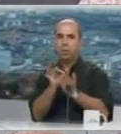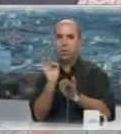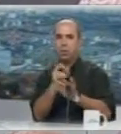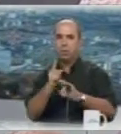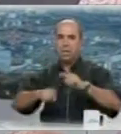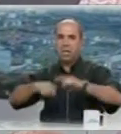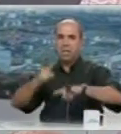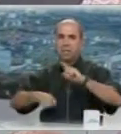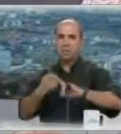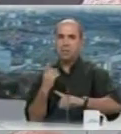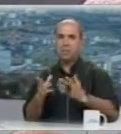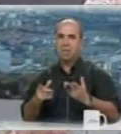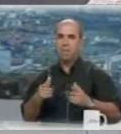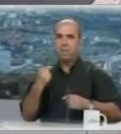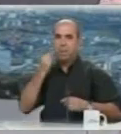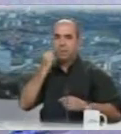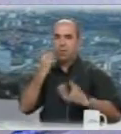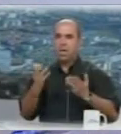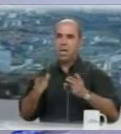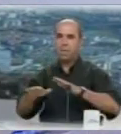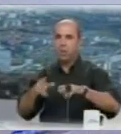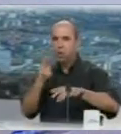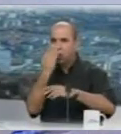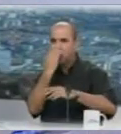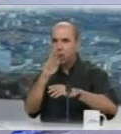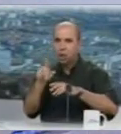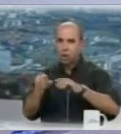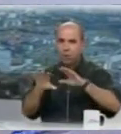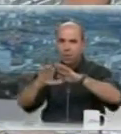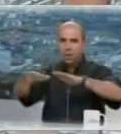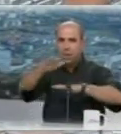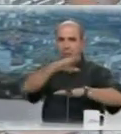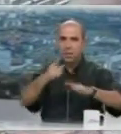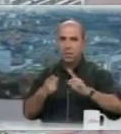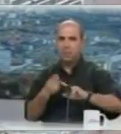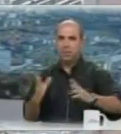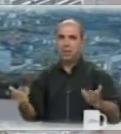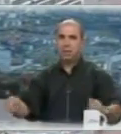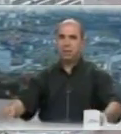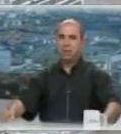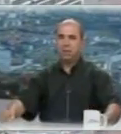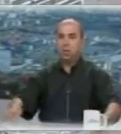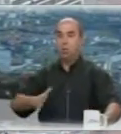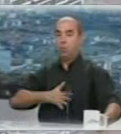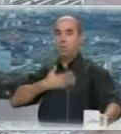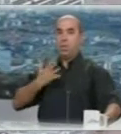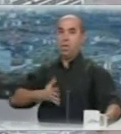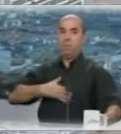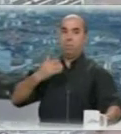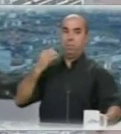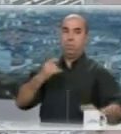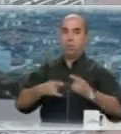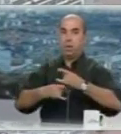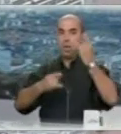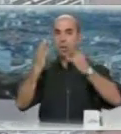الخاصة دار بحث ميداني رائع. نقولوا يعطيك الصحة لي يعطيك الصحة له ولكل من يريد أن يؤرخ وأن يحتفظ